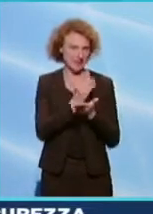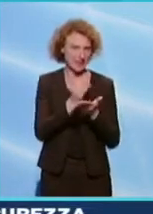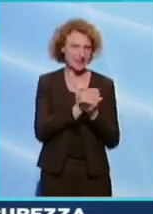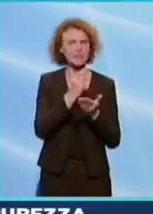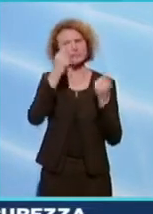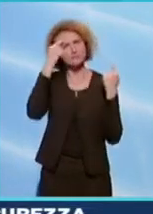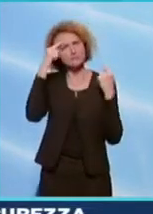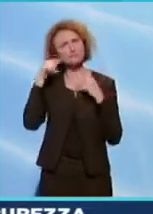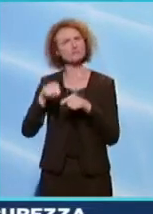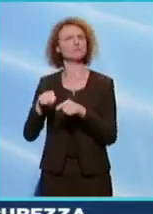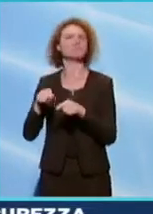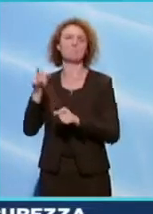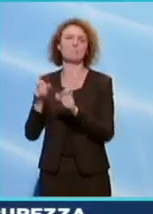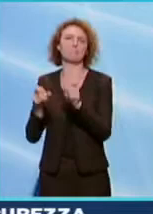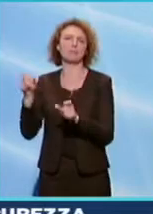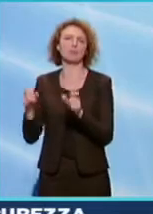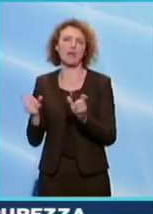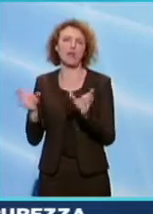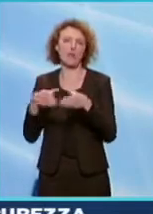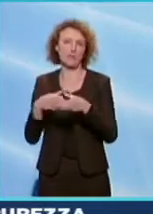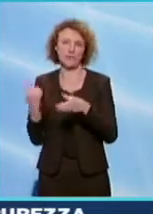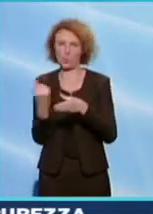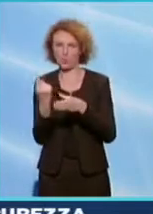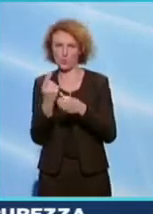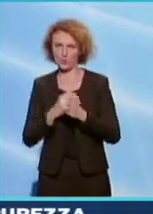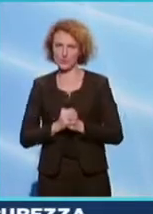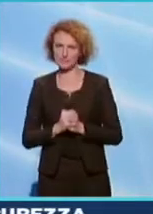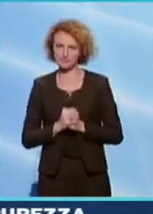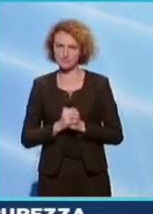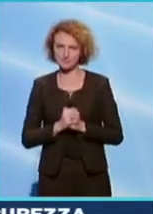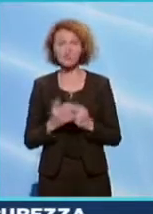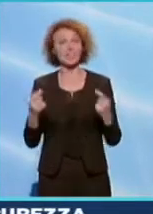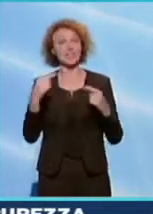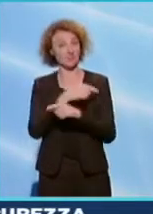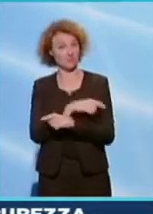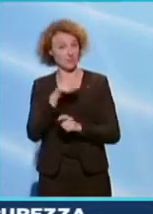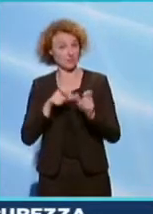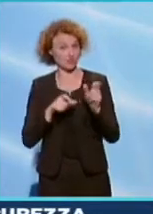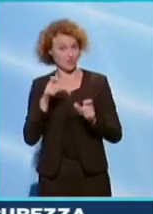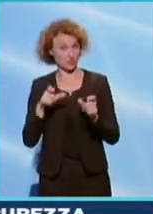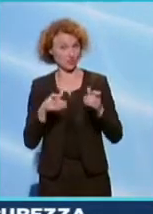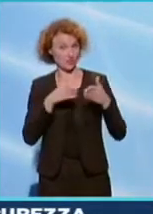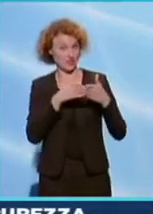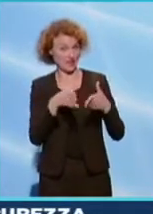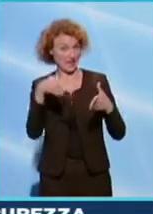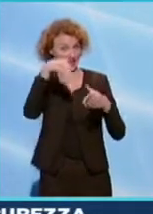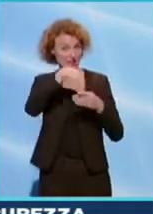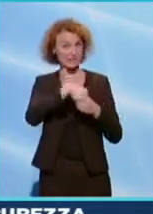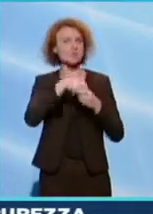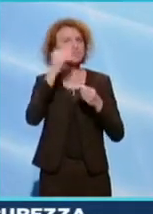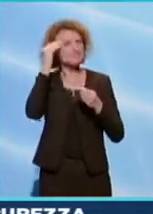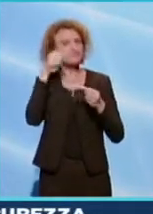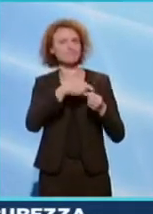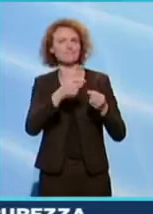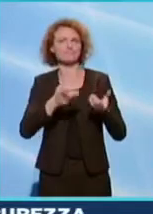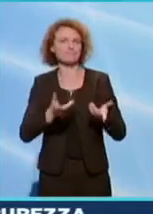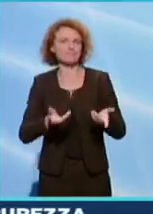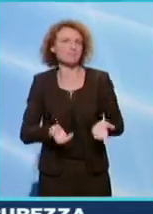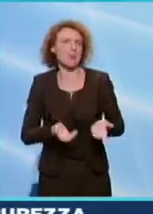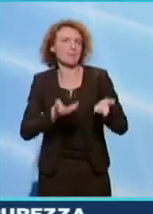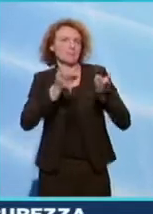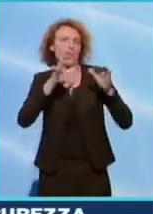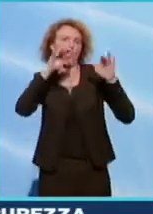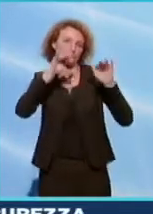unica i marittimi imbarcati sulla nave avevano invece provveduto alle operazioni di sollevamento e abbassamento dei semirimorchi